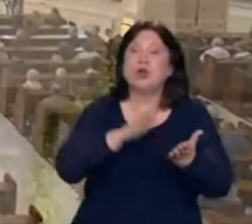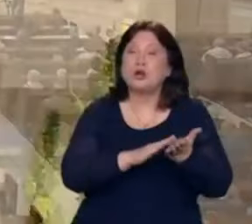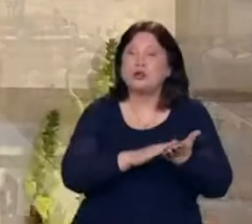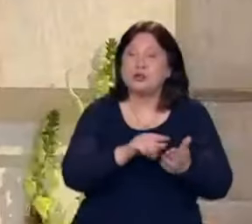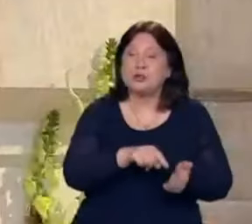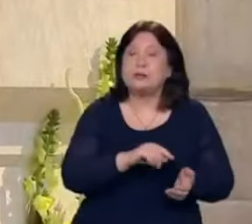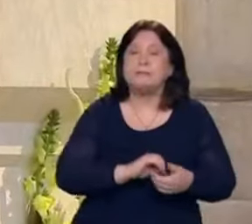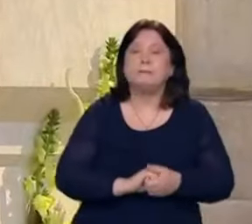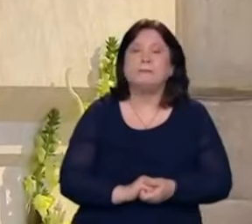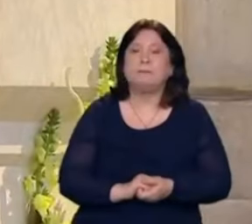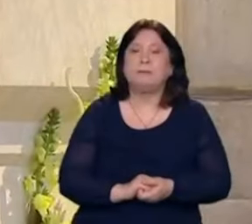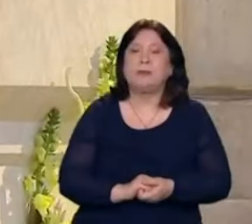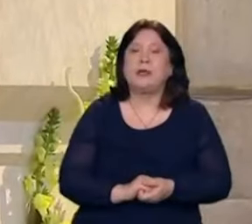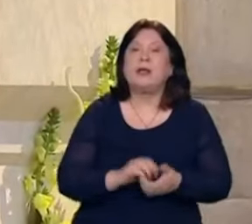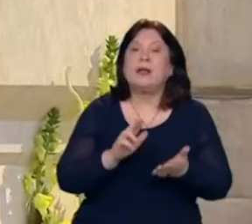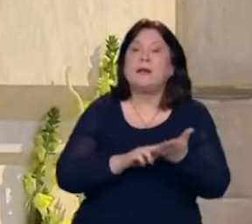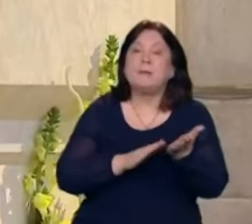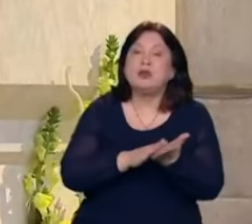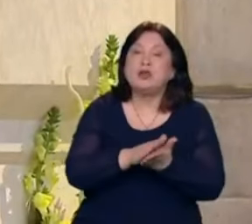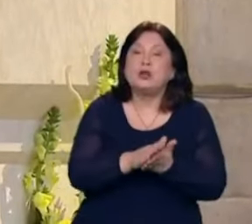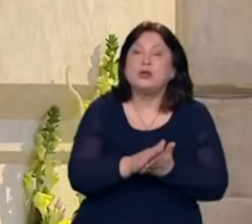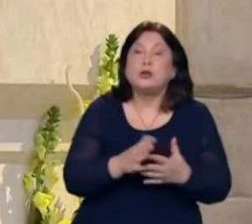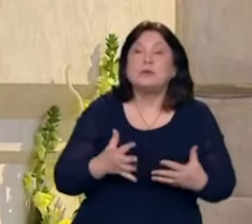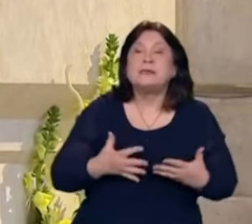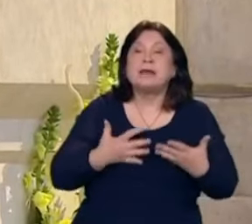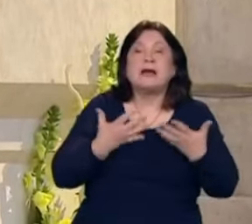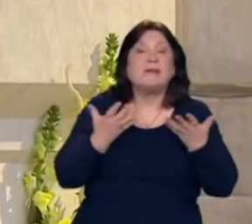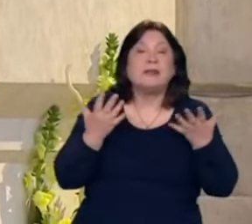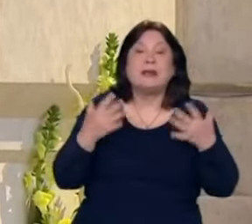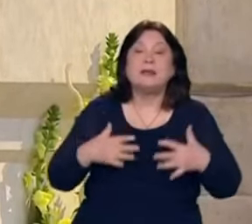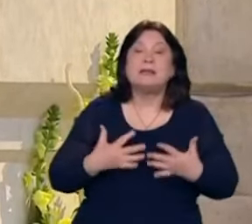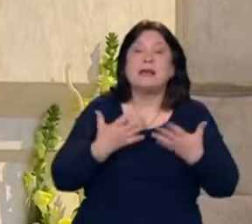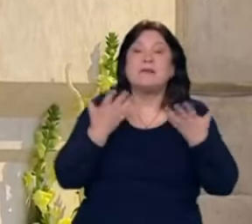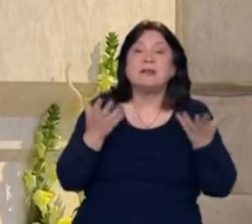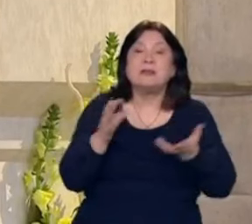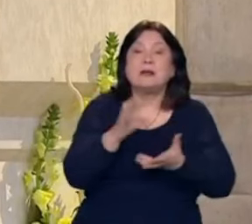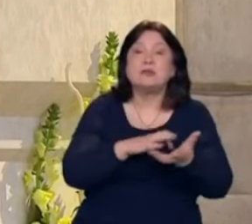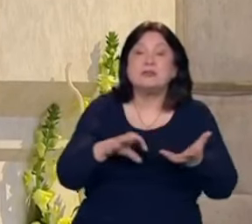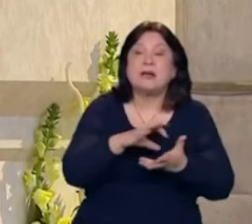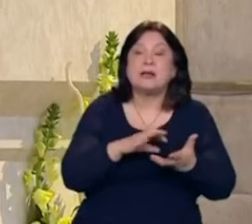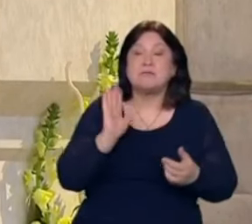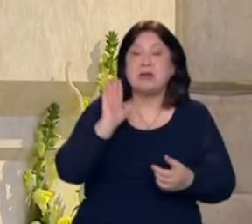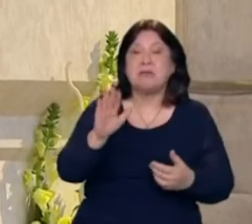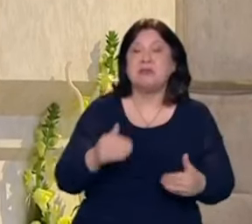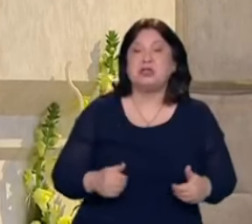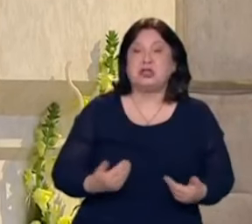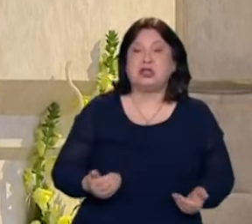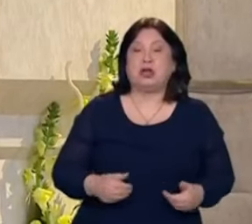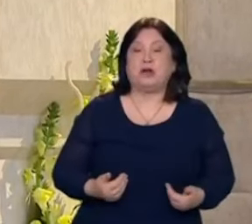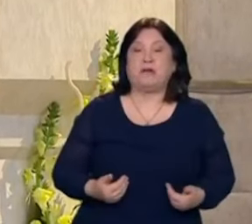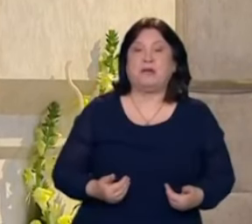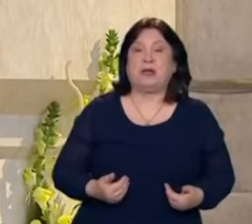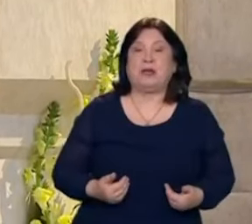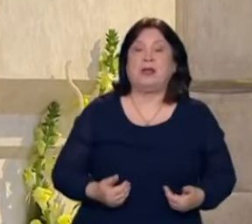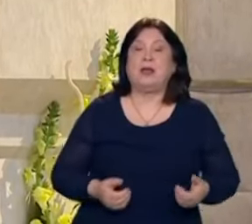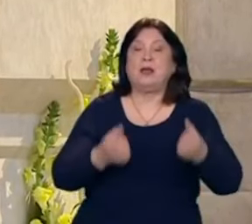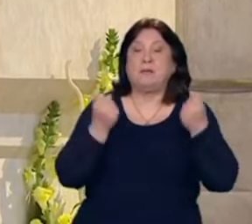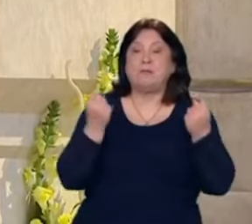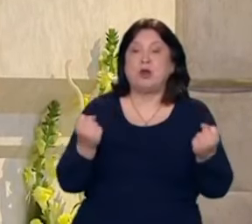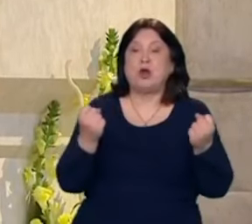Mądrości początkowo zachwycał świat swoim zdrowiem tę żyzną